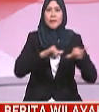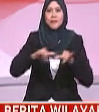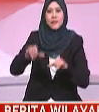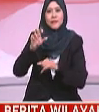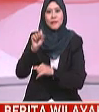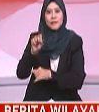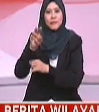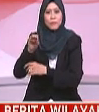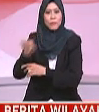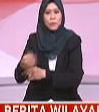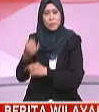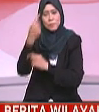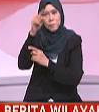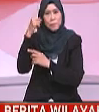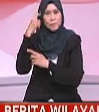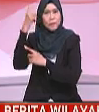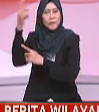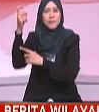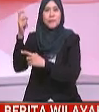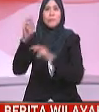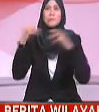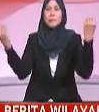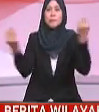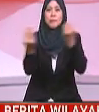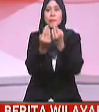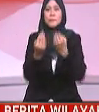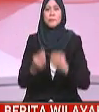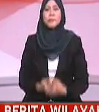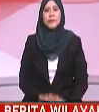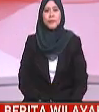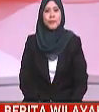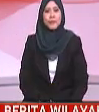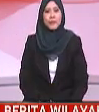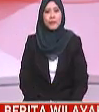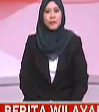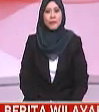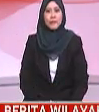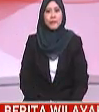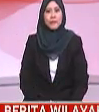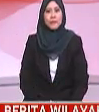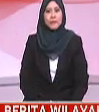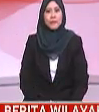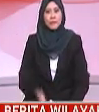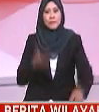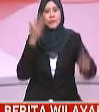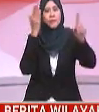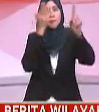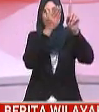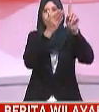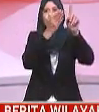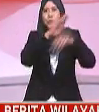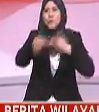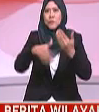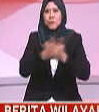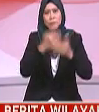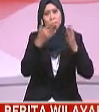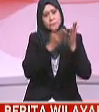SMJ menyantuni aspirasi segenap lapisan masyarakat. Dalam hala tuju ini hanya merangkumi semua